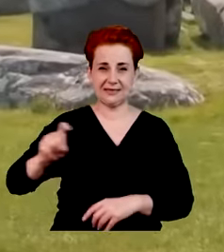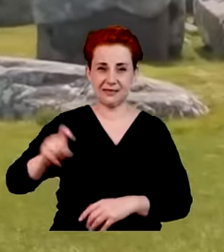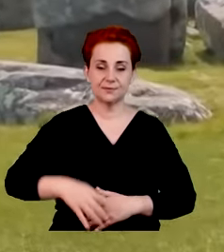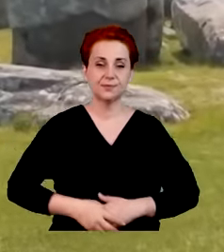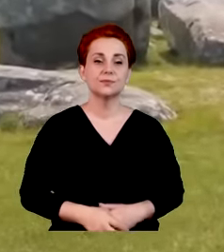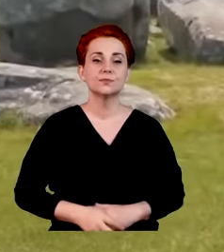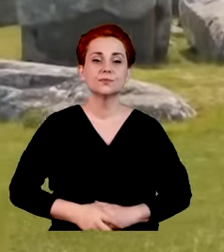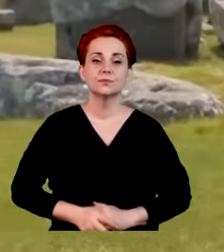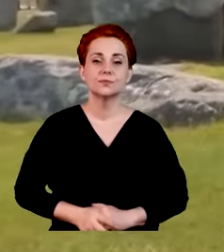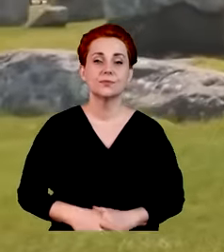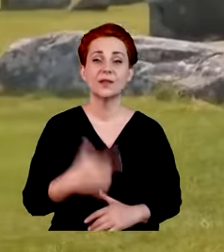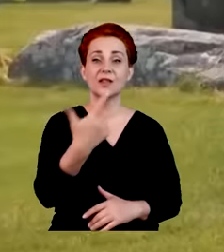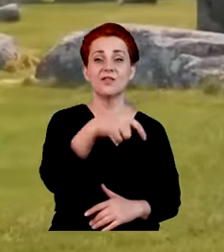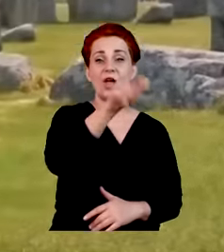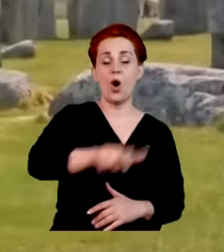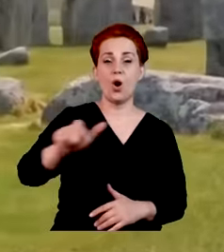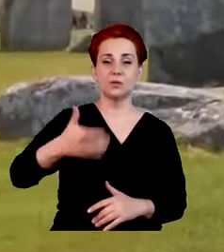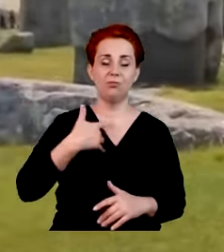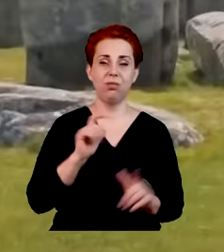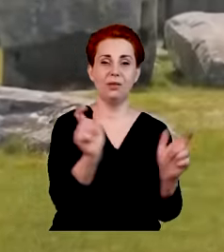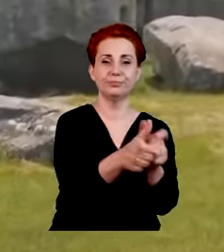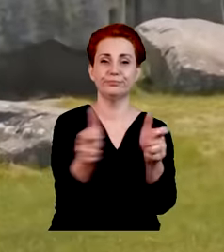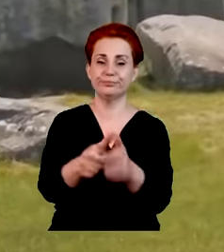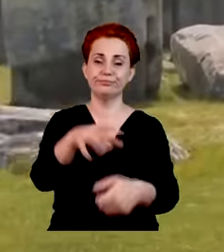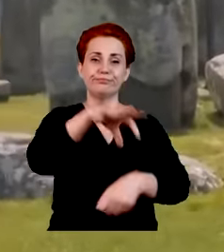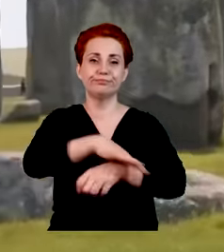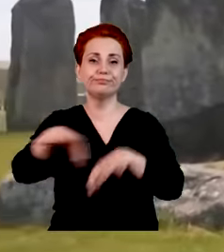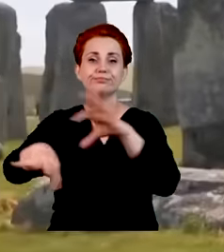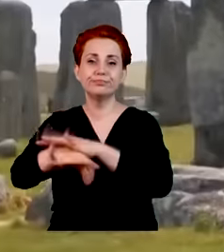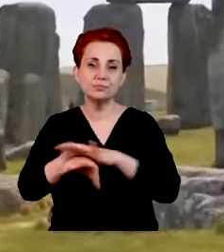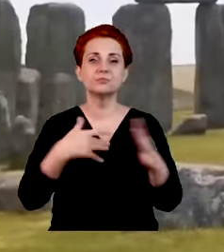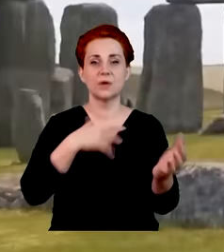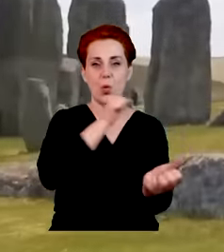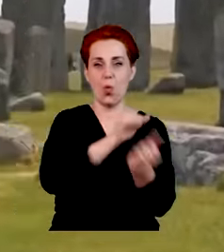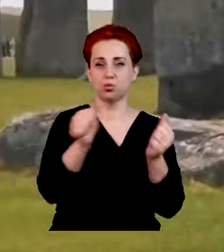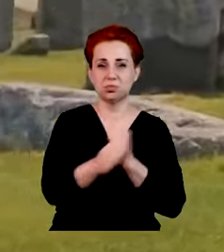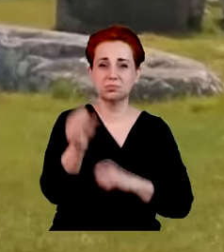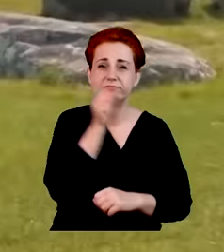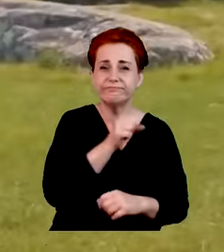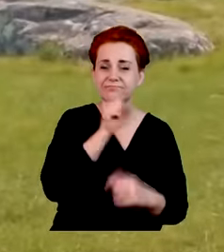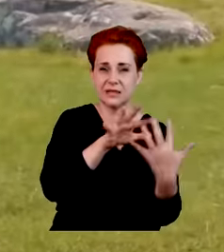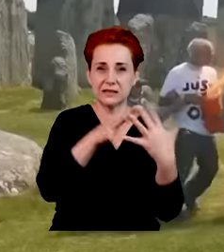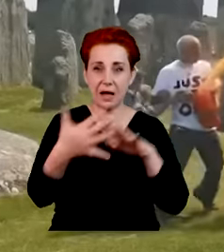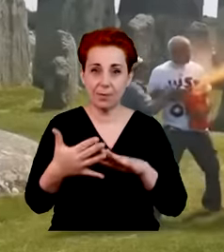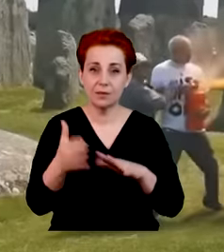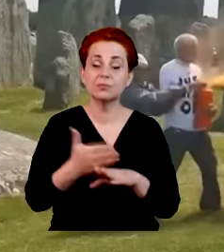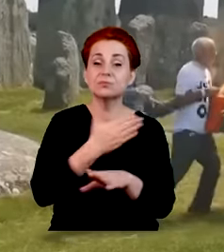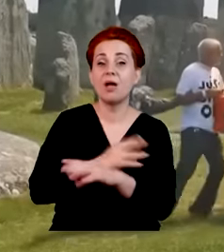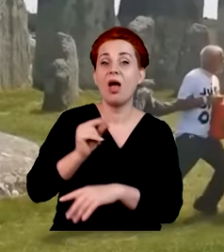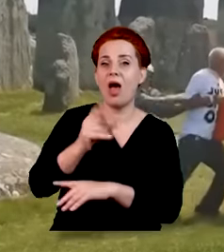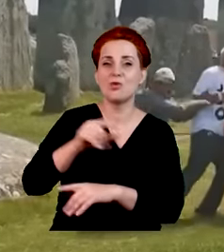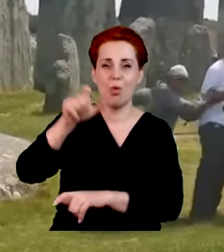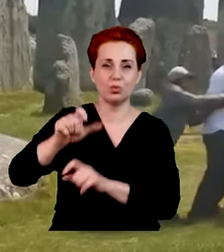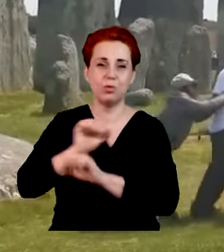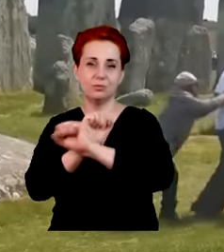dwie osoby zostały zatrzymane pod zarzutem uszkodzenia starożytnego zabytku po tym jak aktywiści ekologiczni